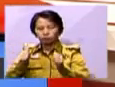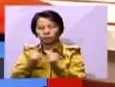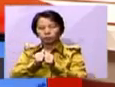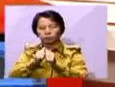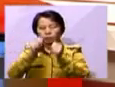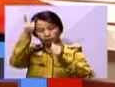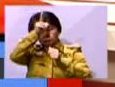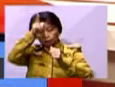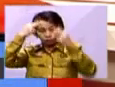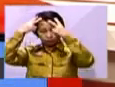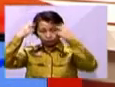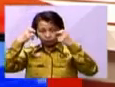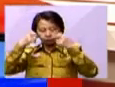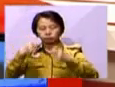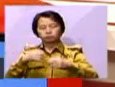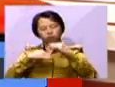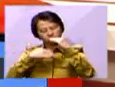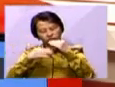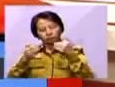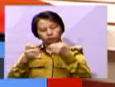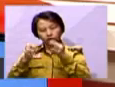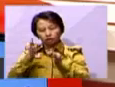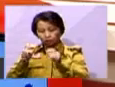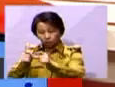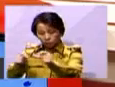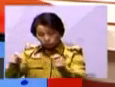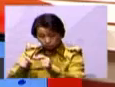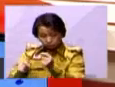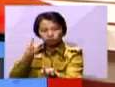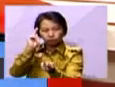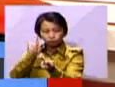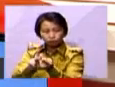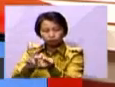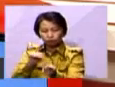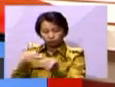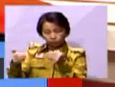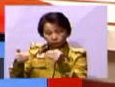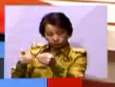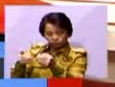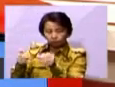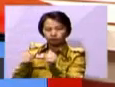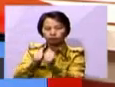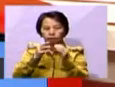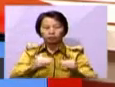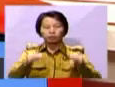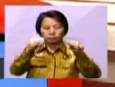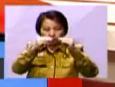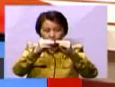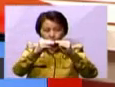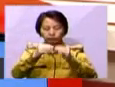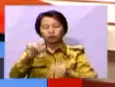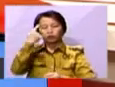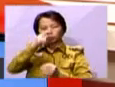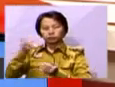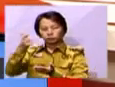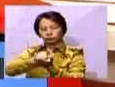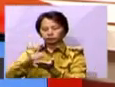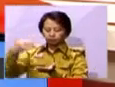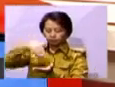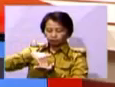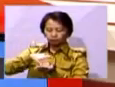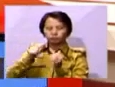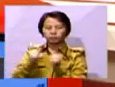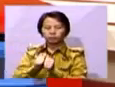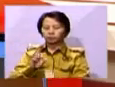Arab Saudi dalam tempoh terdekat jika lokasi berkenaan sesuai dan berhampiran dengan Masjidil Haram. Untuk laporannya sekali lagi